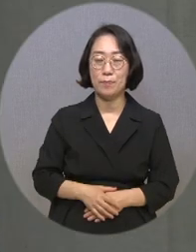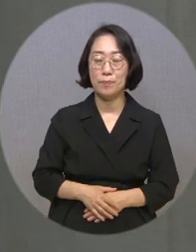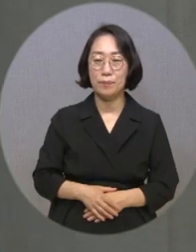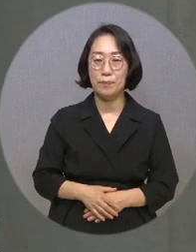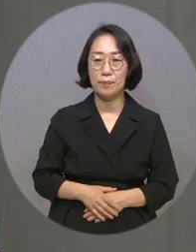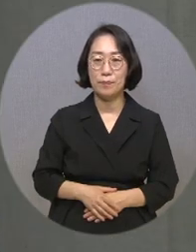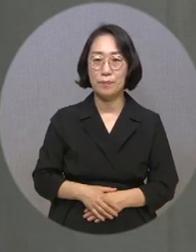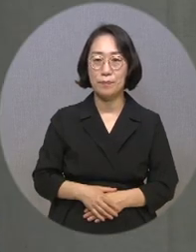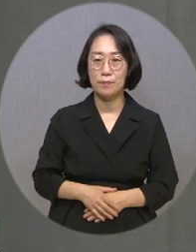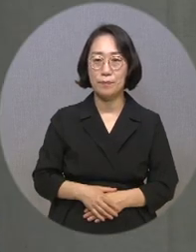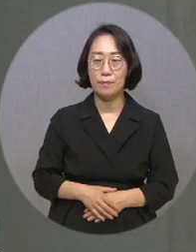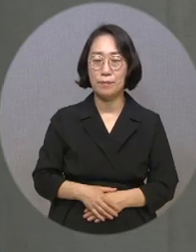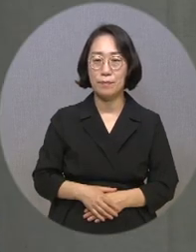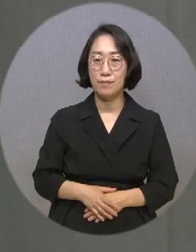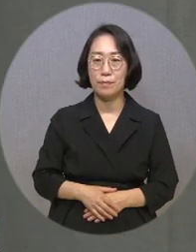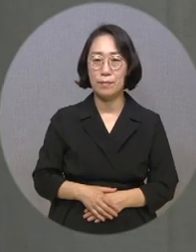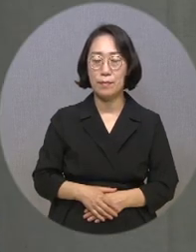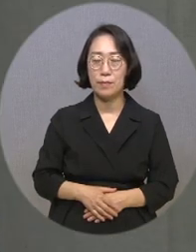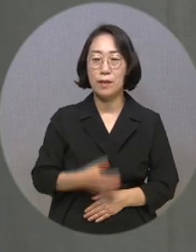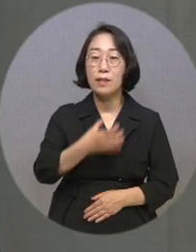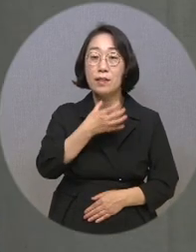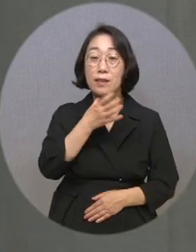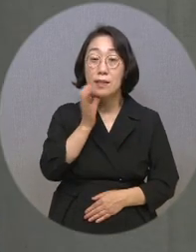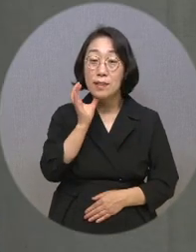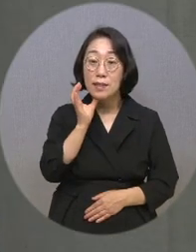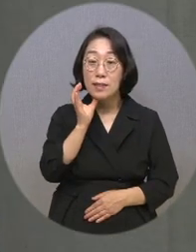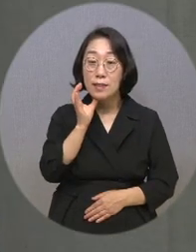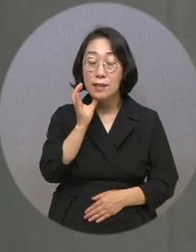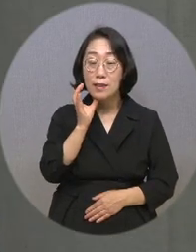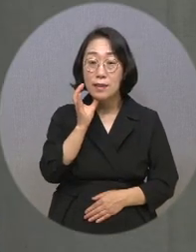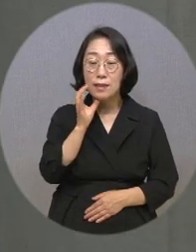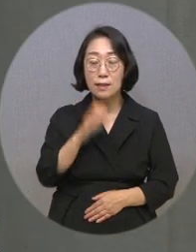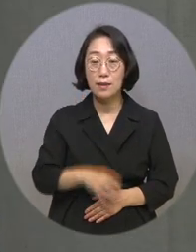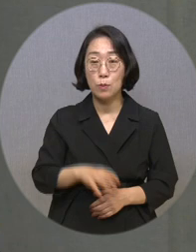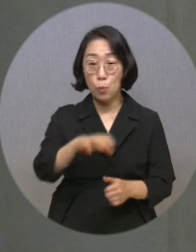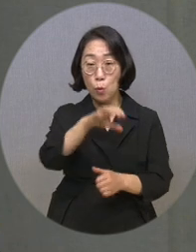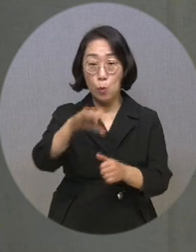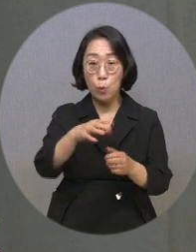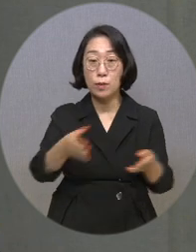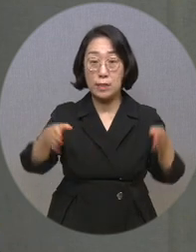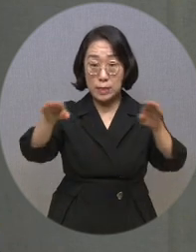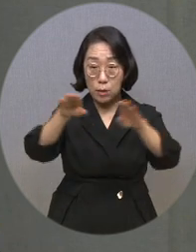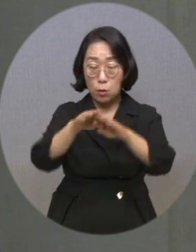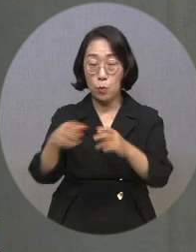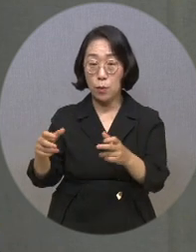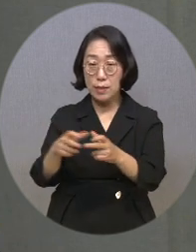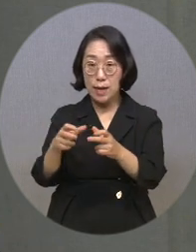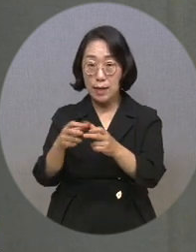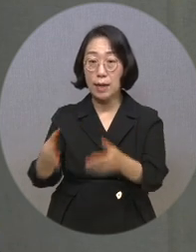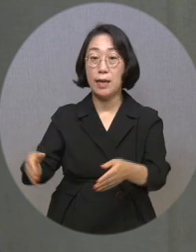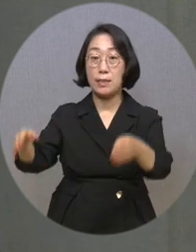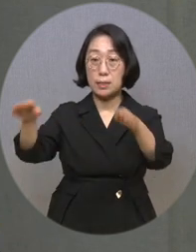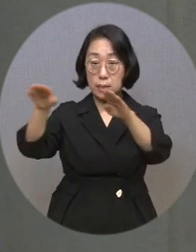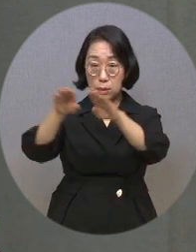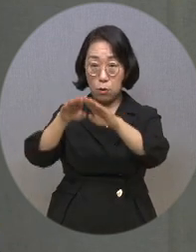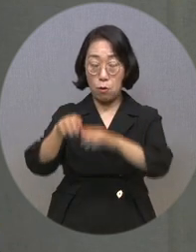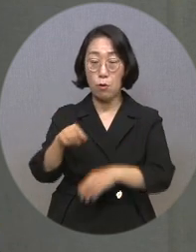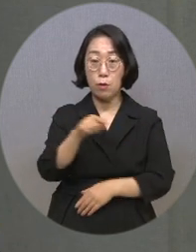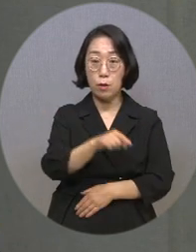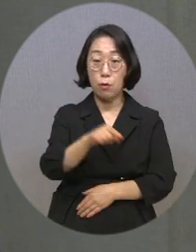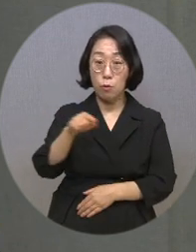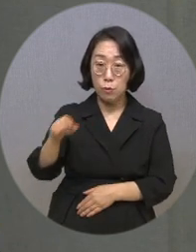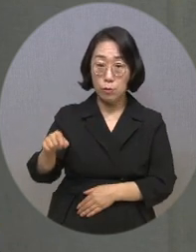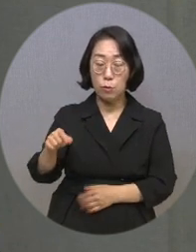이 실버랜드 요양원이라든가 이런 네. 그 장애 시설이라든가 이런 것을 운영을